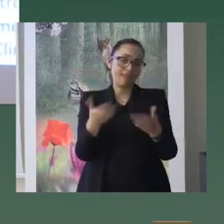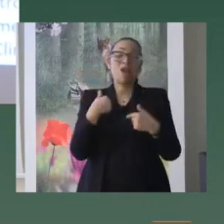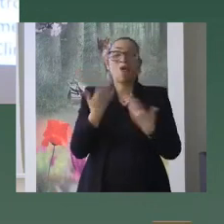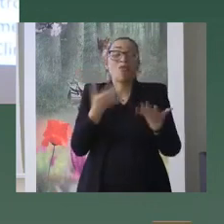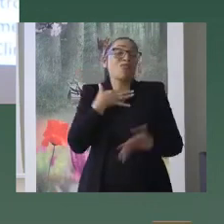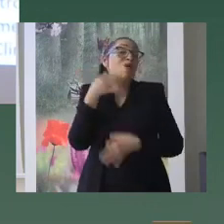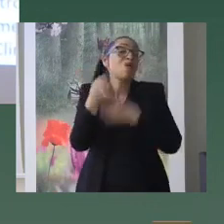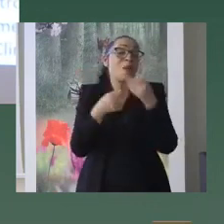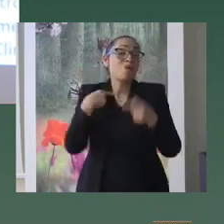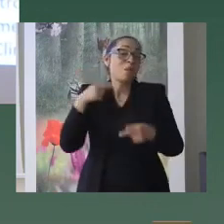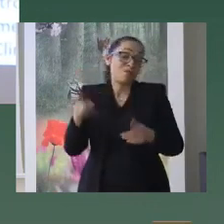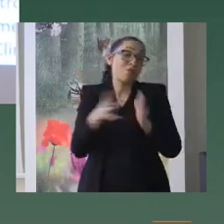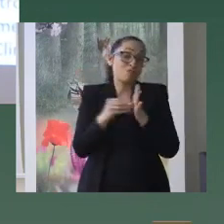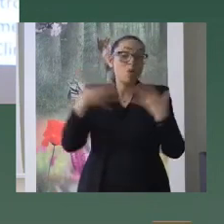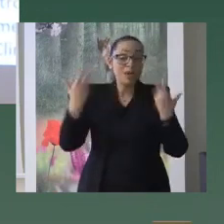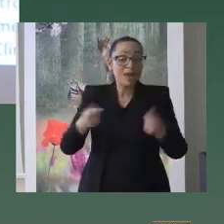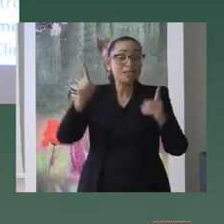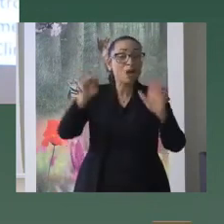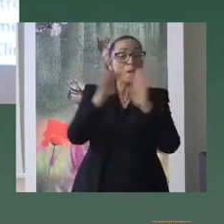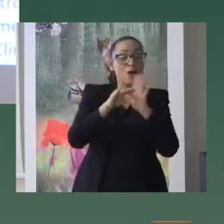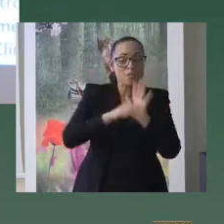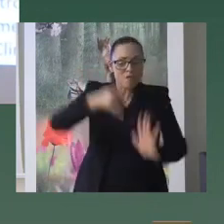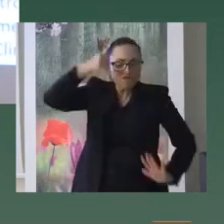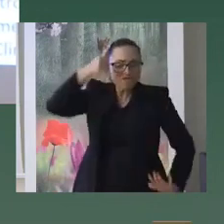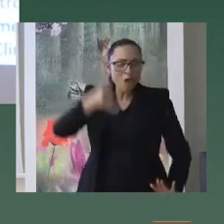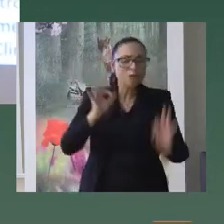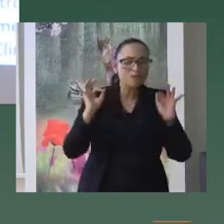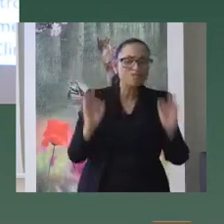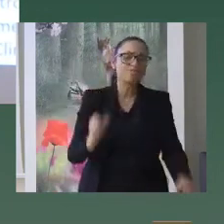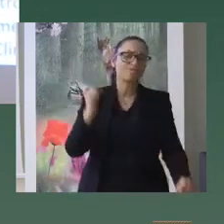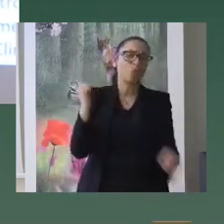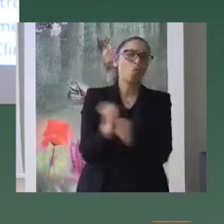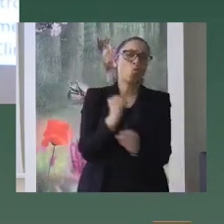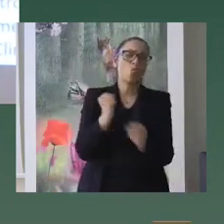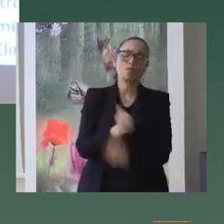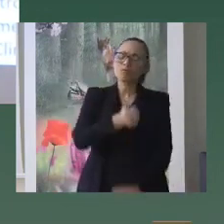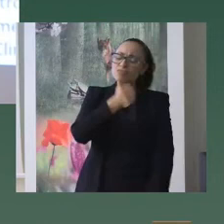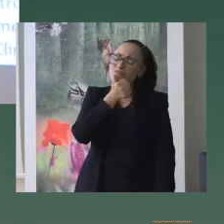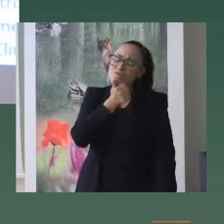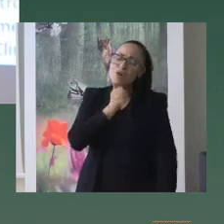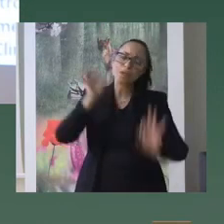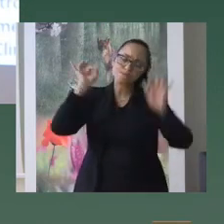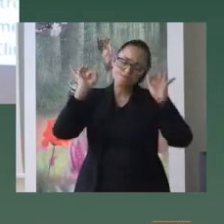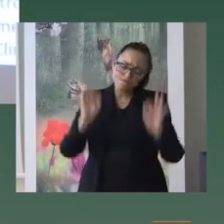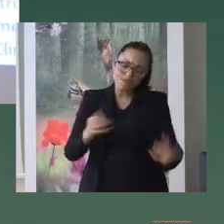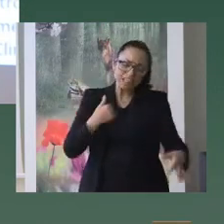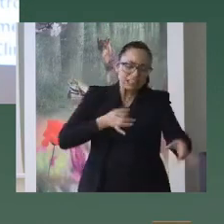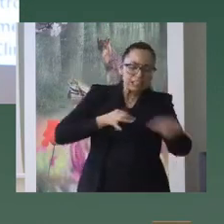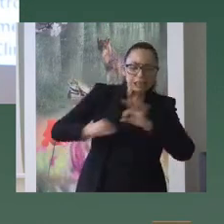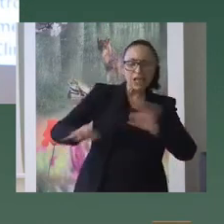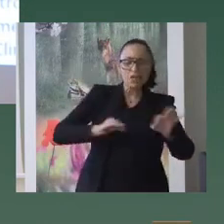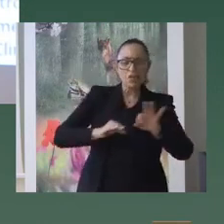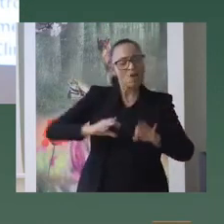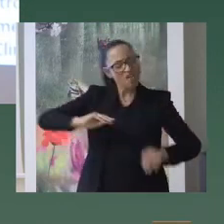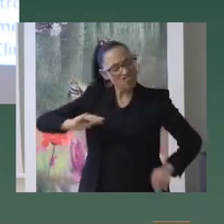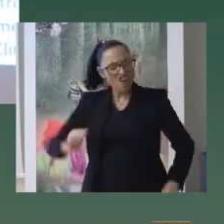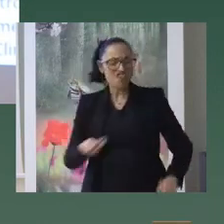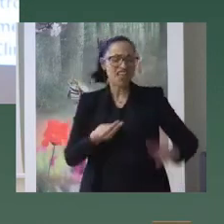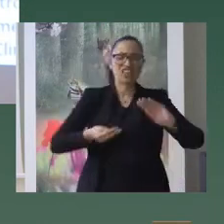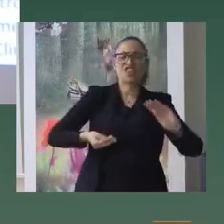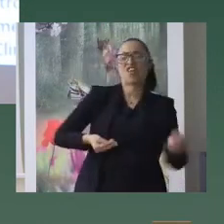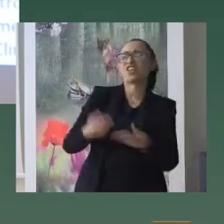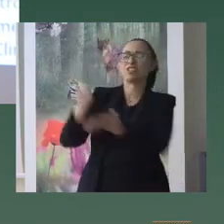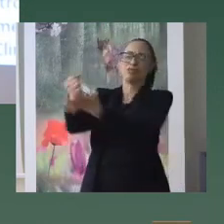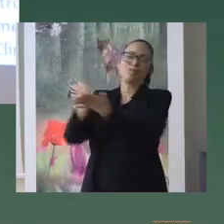λοιπόν θέλω να πω ότι όταν έχεις ένα σύστημα, ένα βάθος δουλειάς. Έχεις μια υπομονή στο μακροπρόθεσμο σχεδιασμό, θα τους βρεις τους πόρους